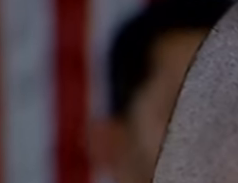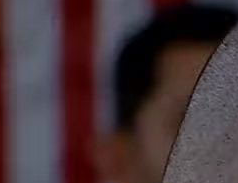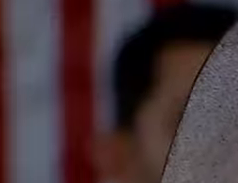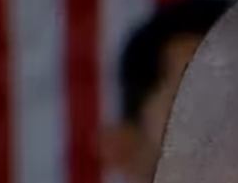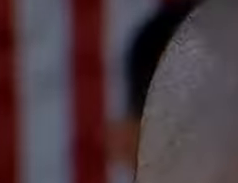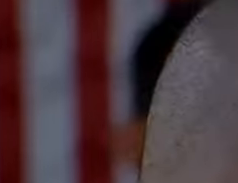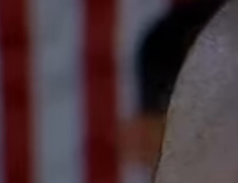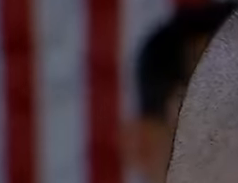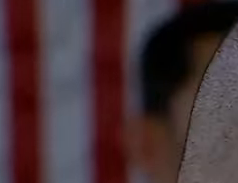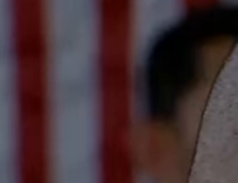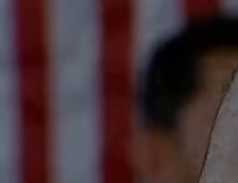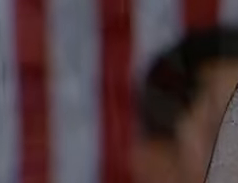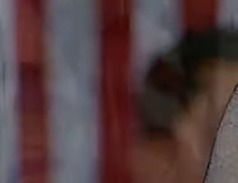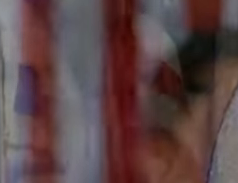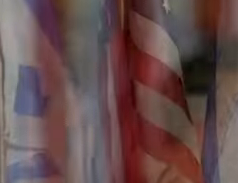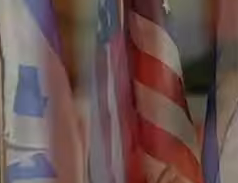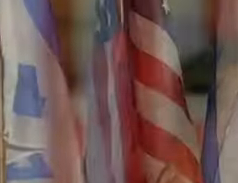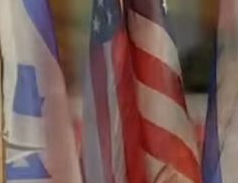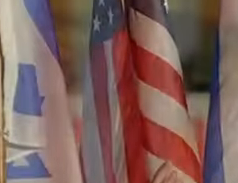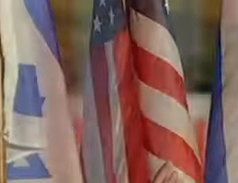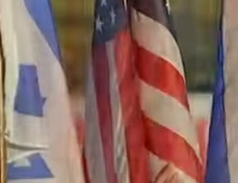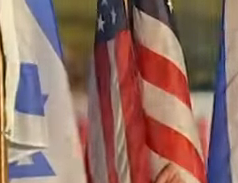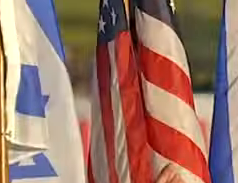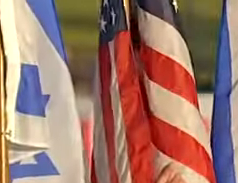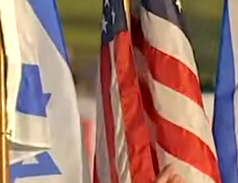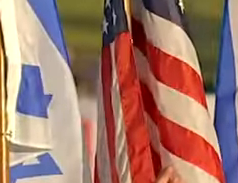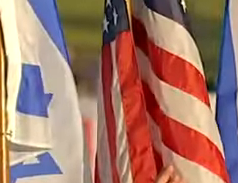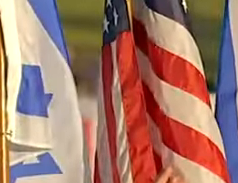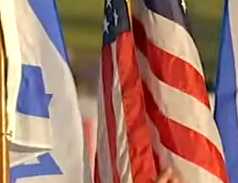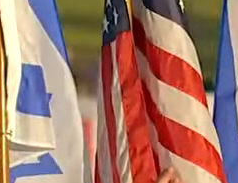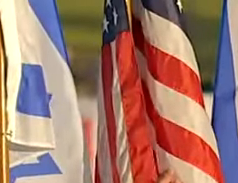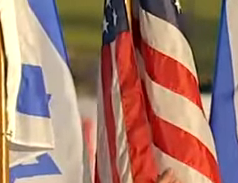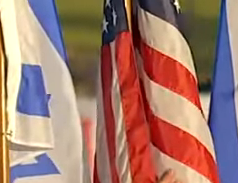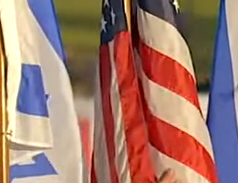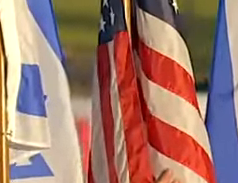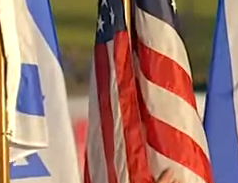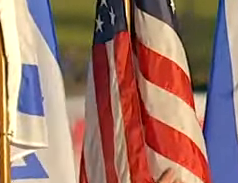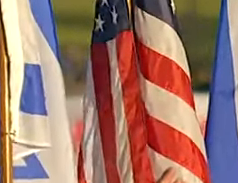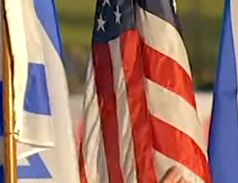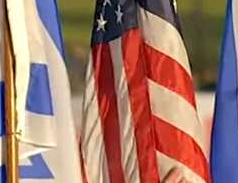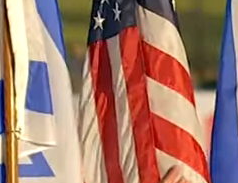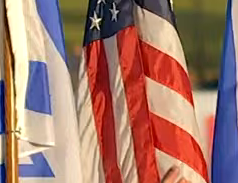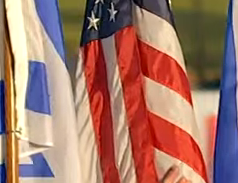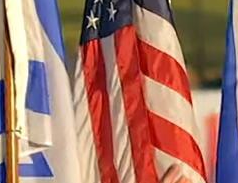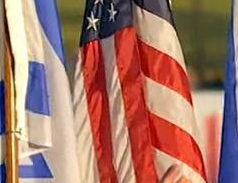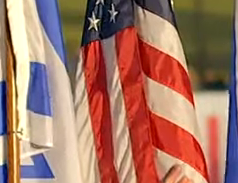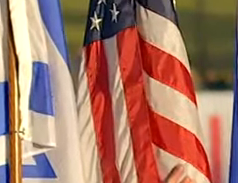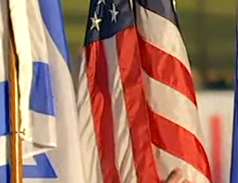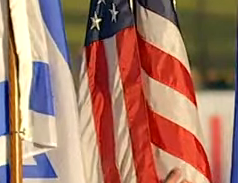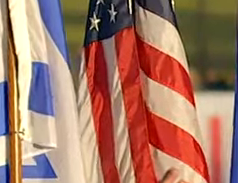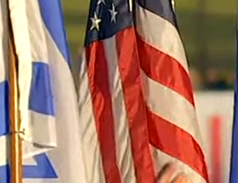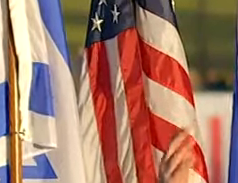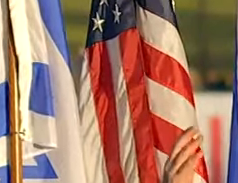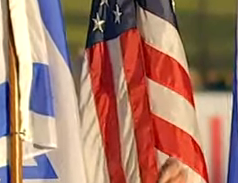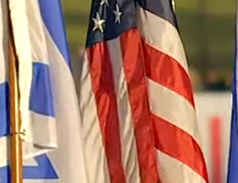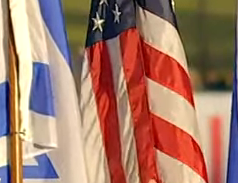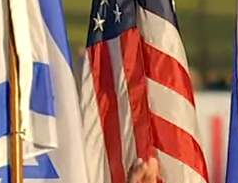שלנו כבר השמיים הם לי חומה. תבוא בתוך